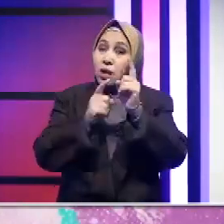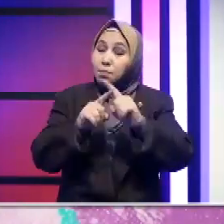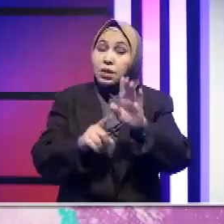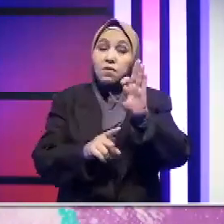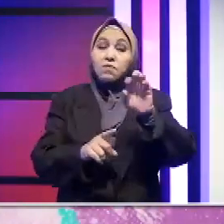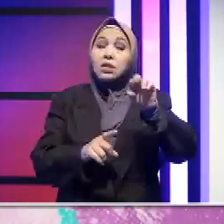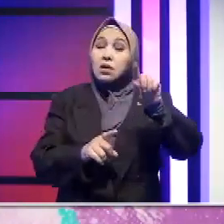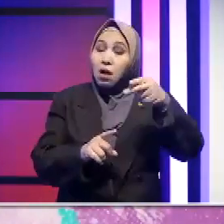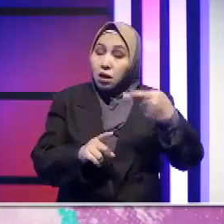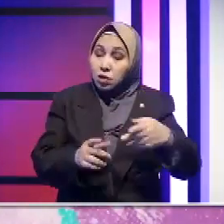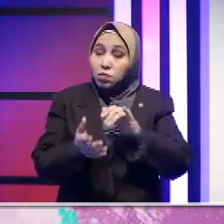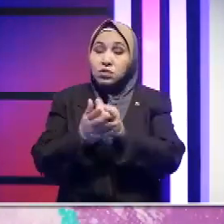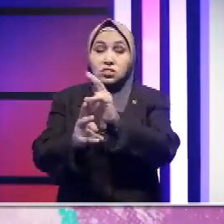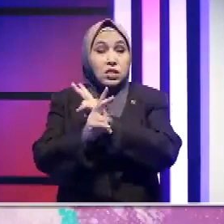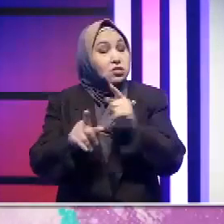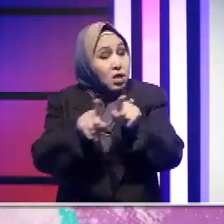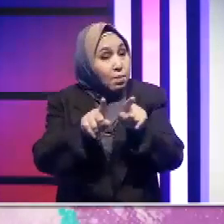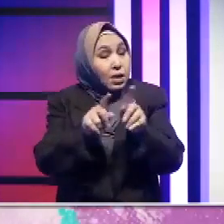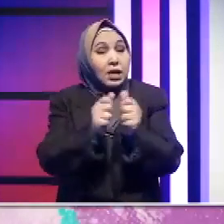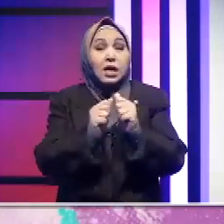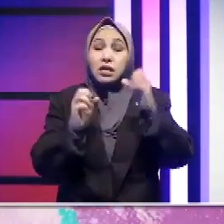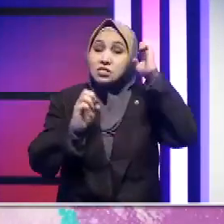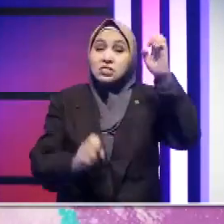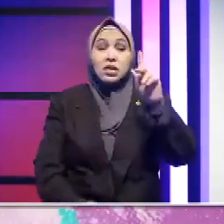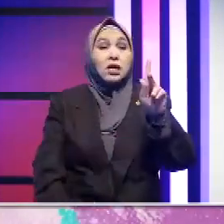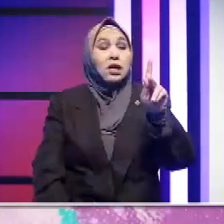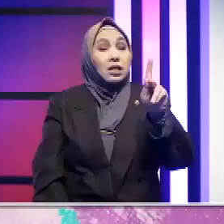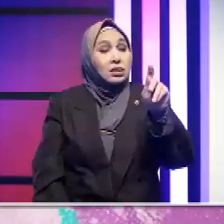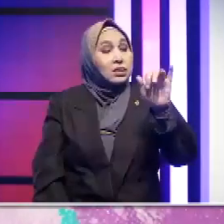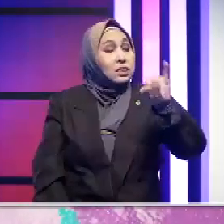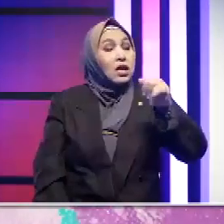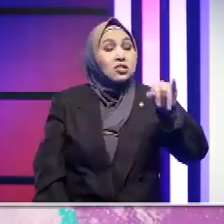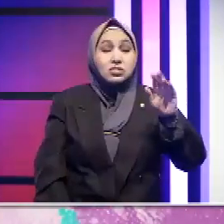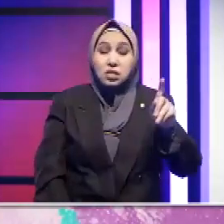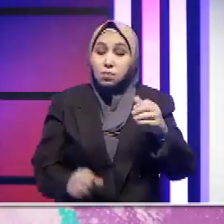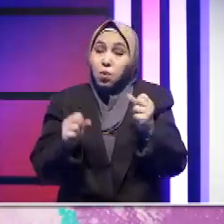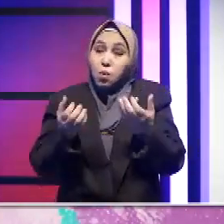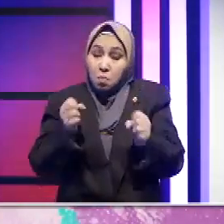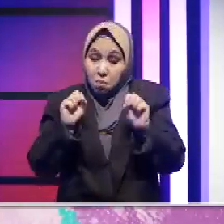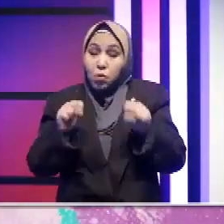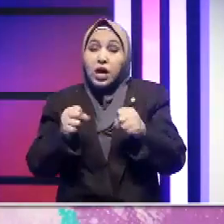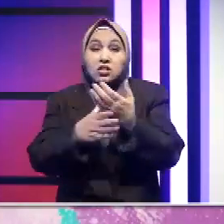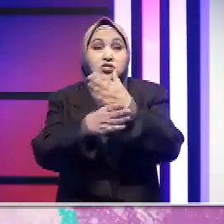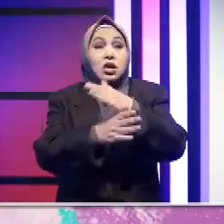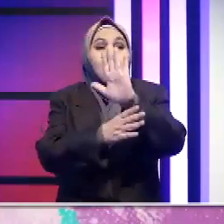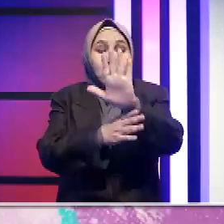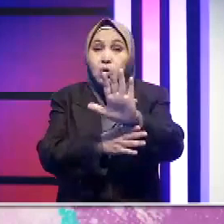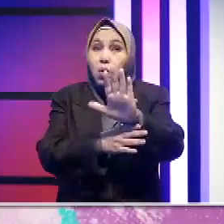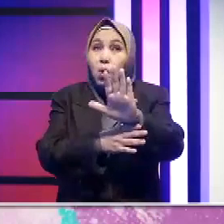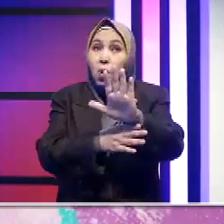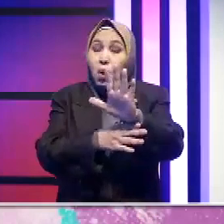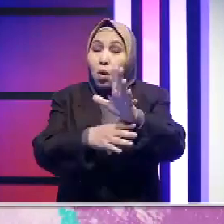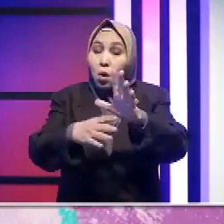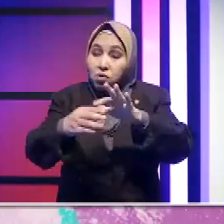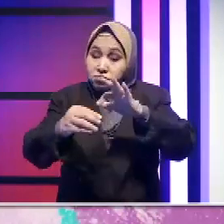makekal hutan seperti ckj mungkin saja boleh berfungsi givenchy Ayo background